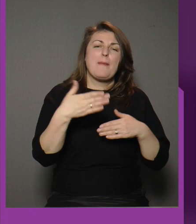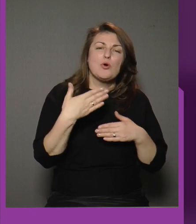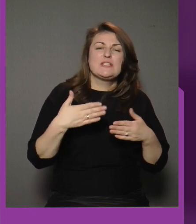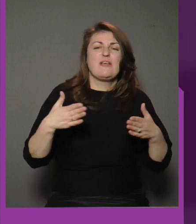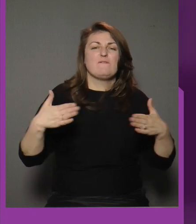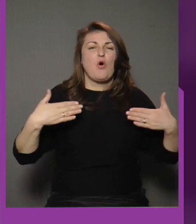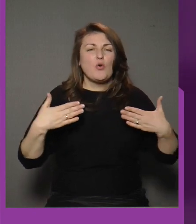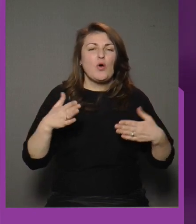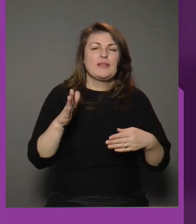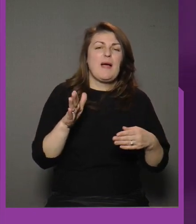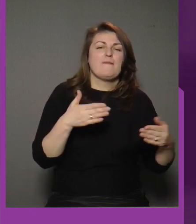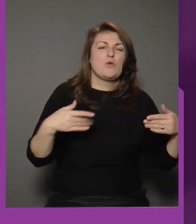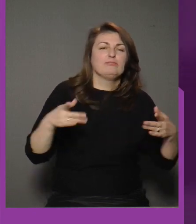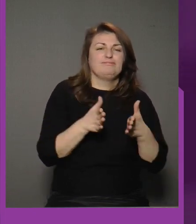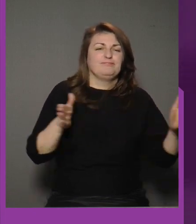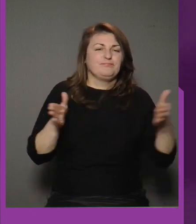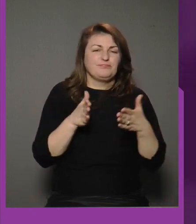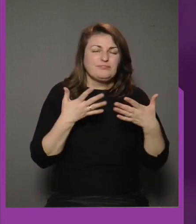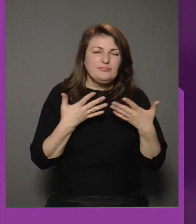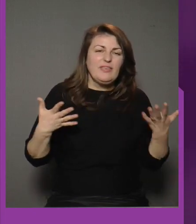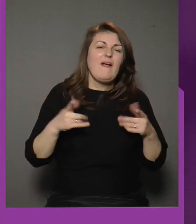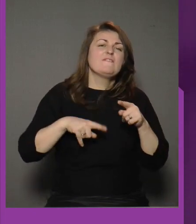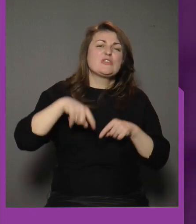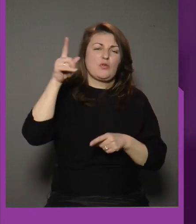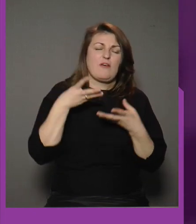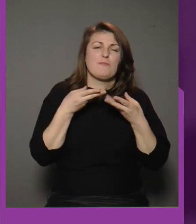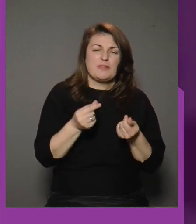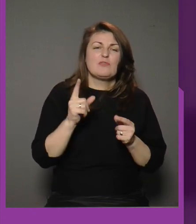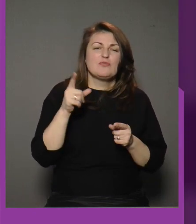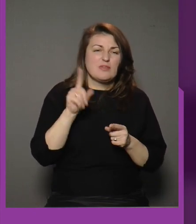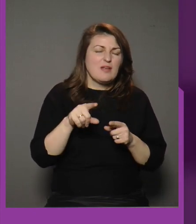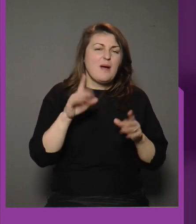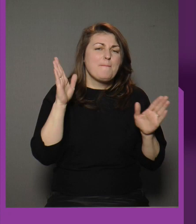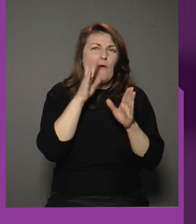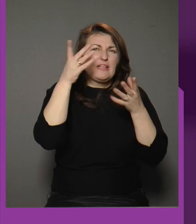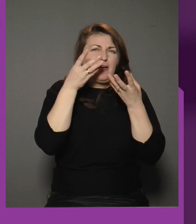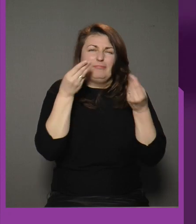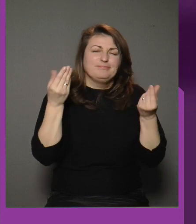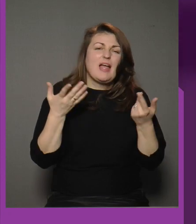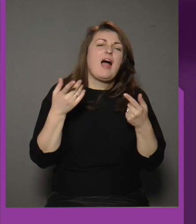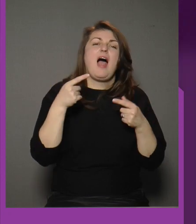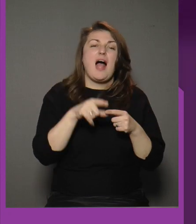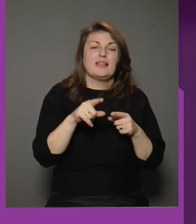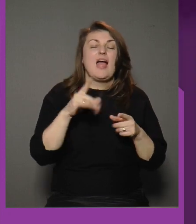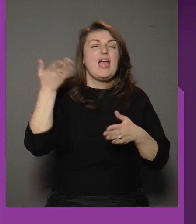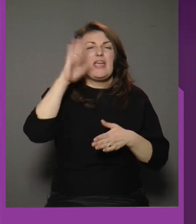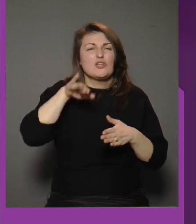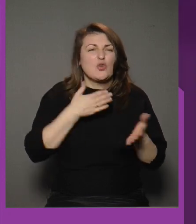між воротами більш. Ну, звісно, висота впливає, тому що тут розріджене повітря, але гірськолижники до цього